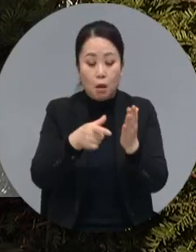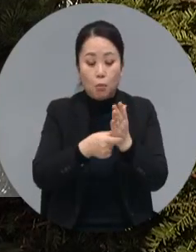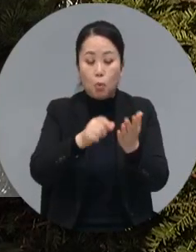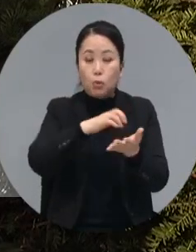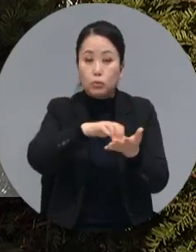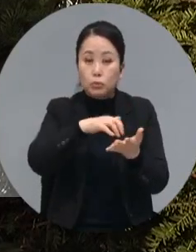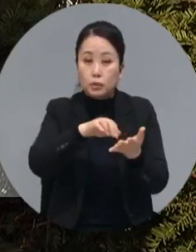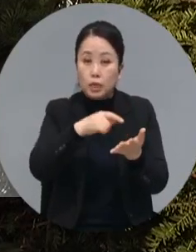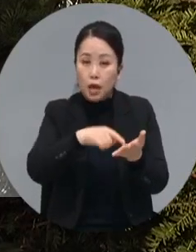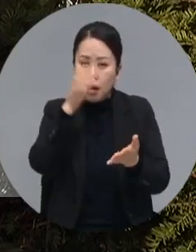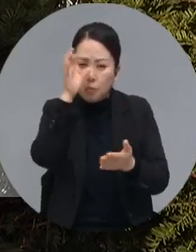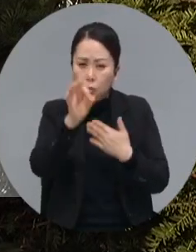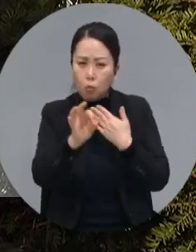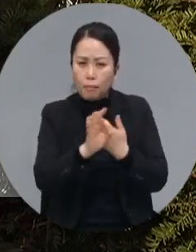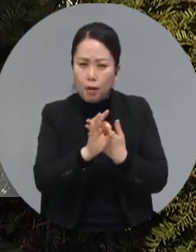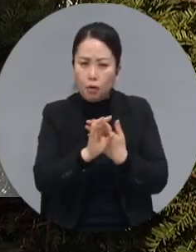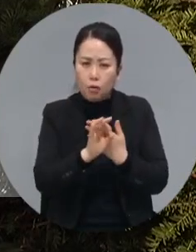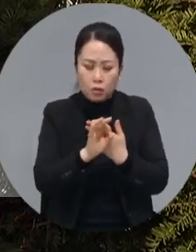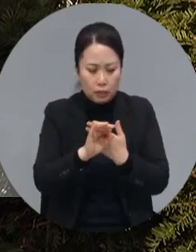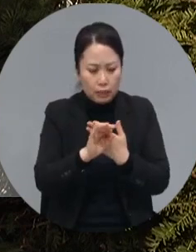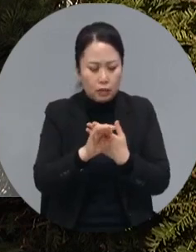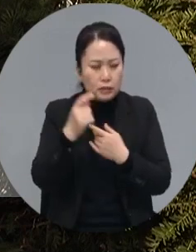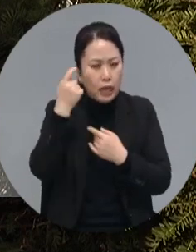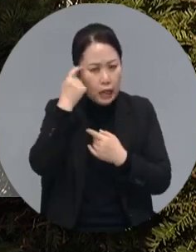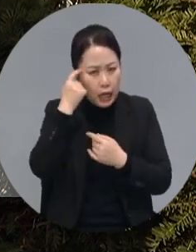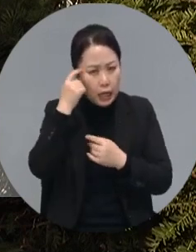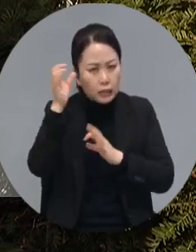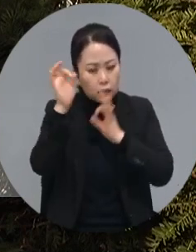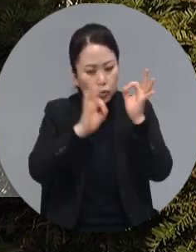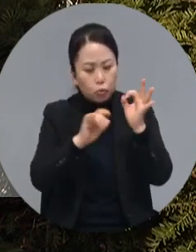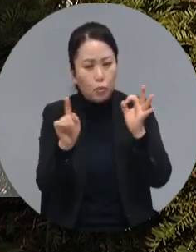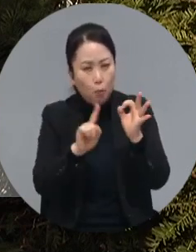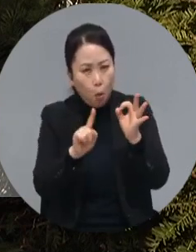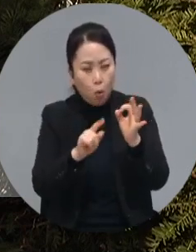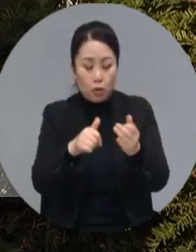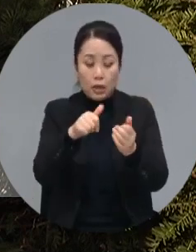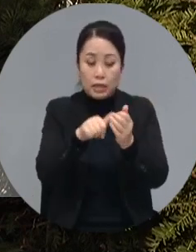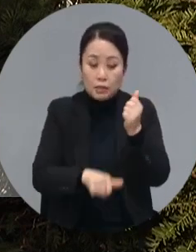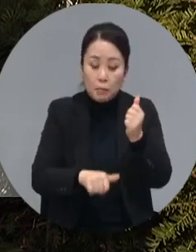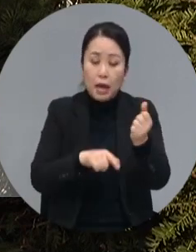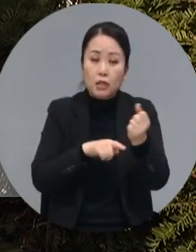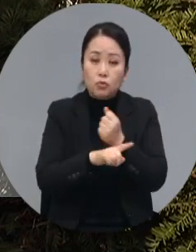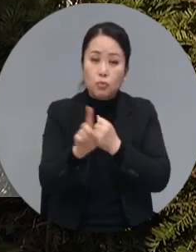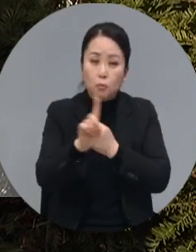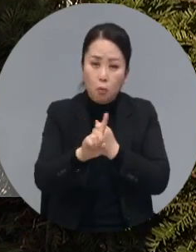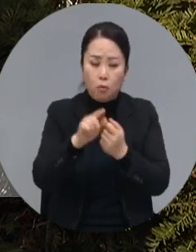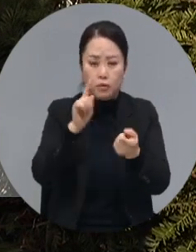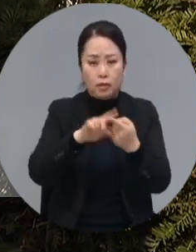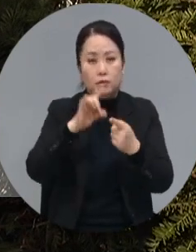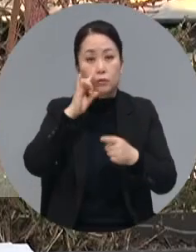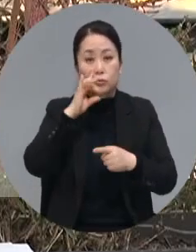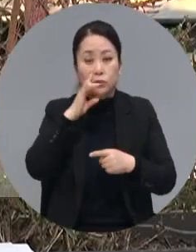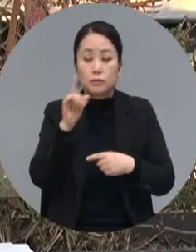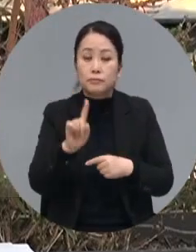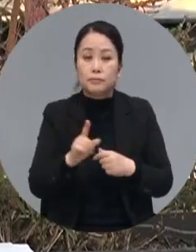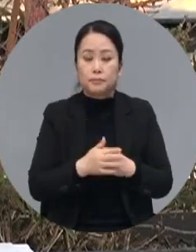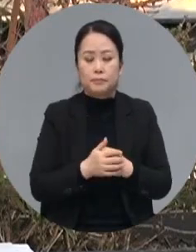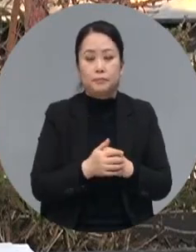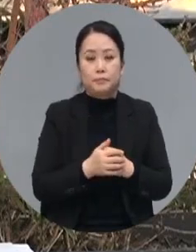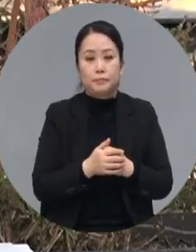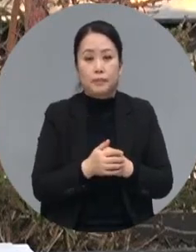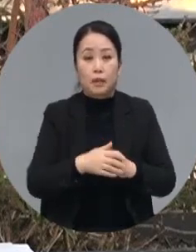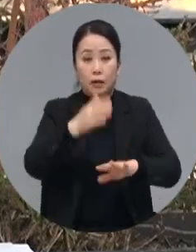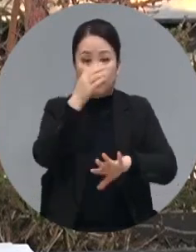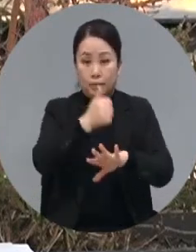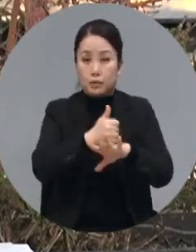따져보면 어디서 좀 오류가 있었나, 전략을 어디서 좀 실패를 했나, 이런 부분이 좀 궁금하기도 합니다. 어떻습니까?